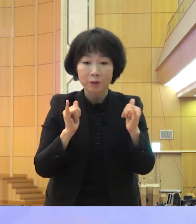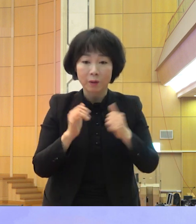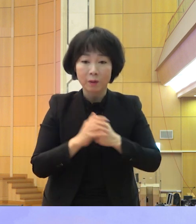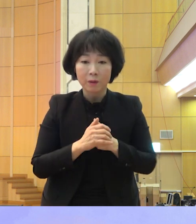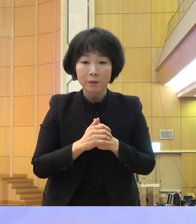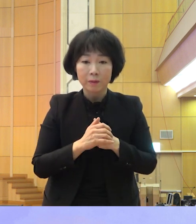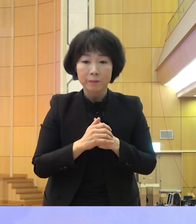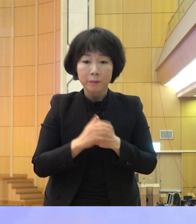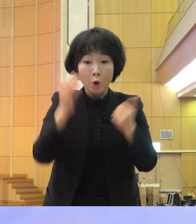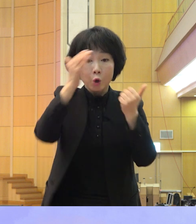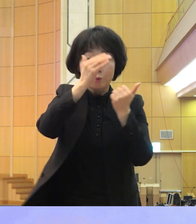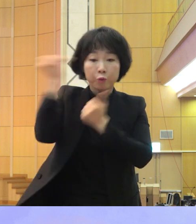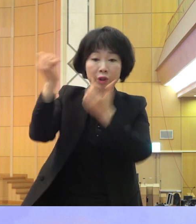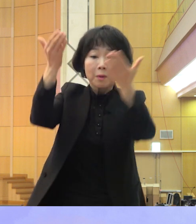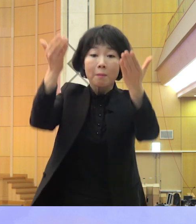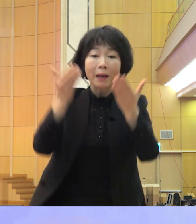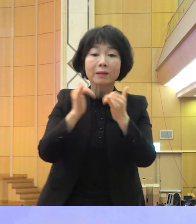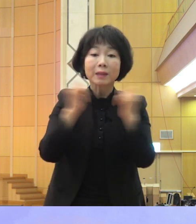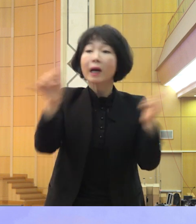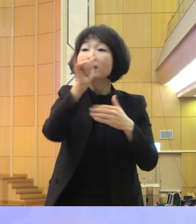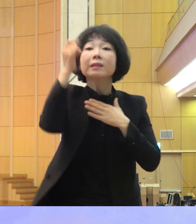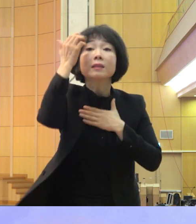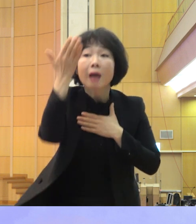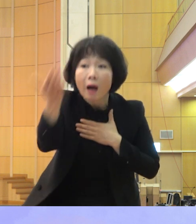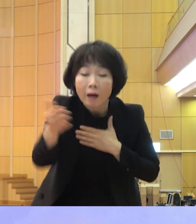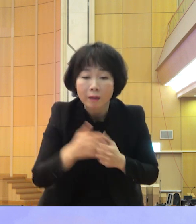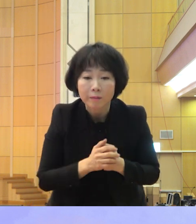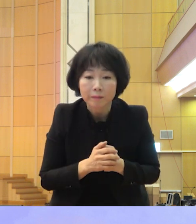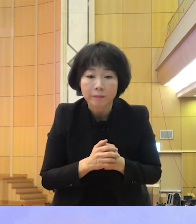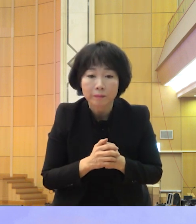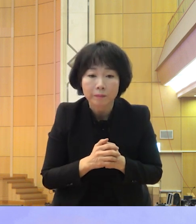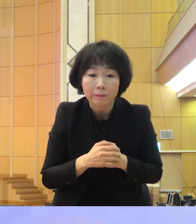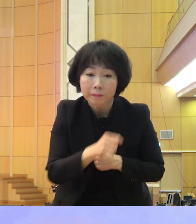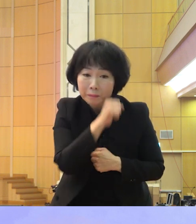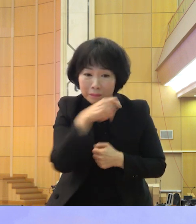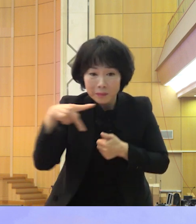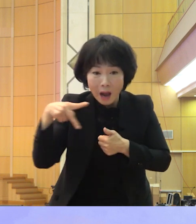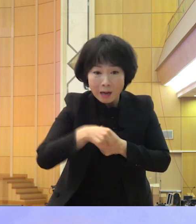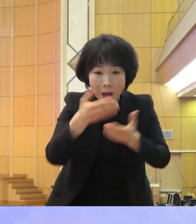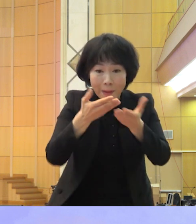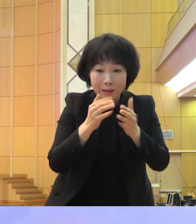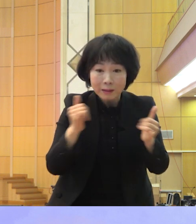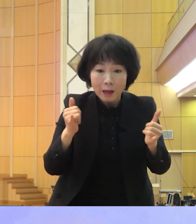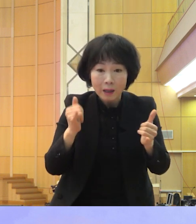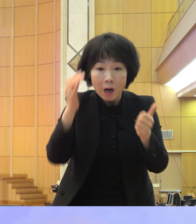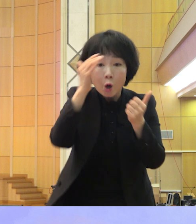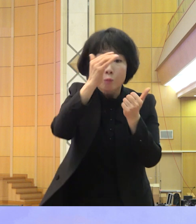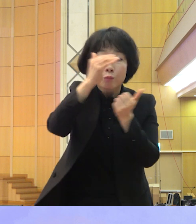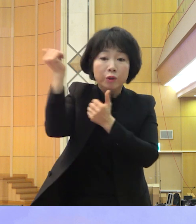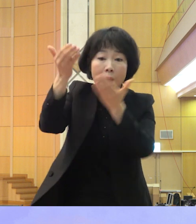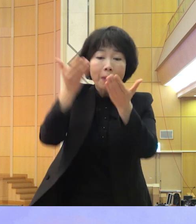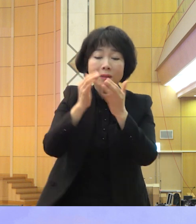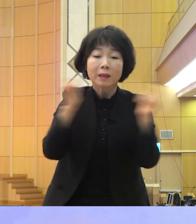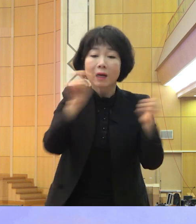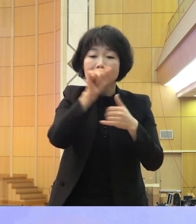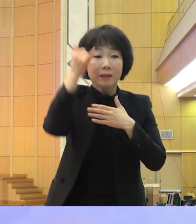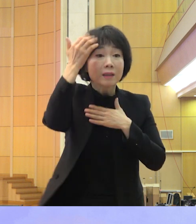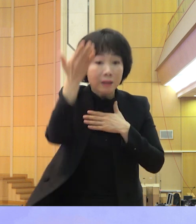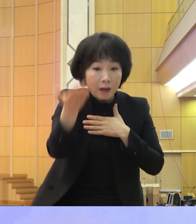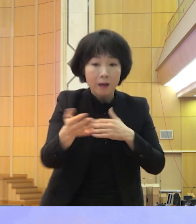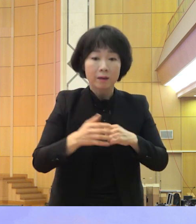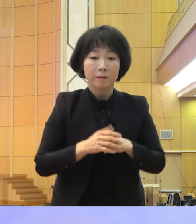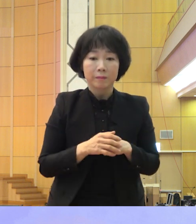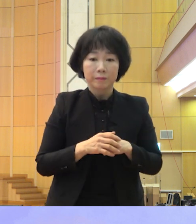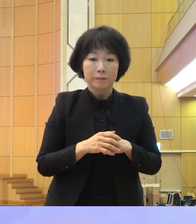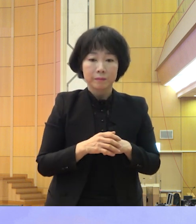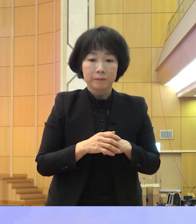자로서 부르심을 받은 자가 있느냐? 할례를 받은 자가, 소위 말하면 율법에 따라서